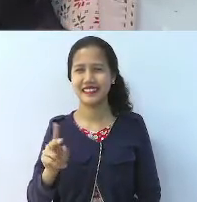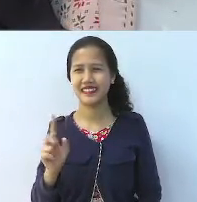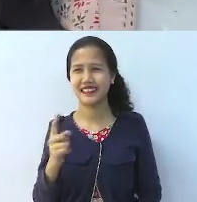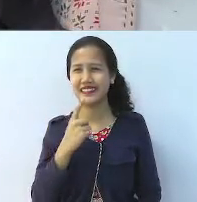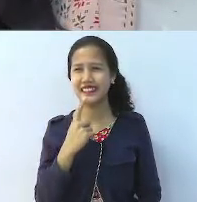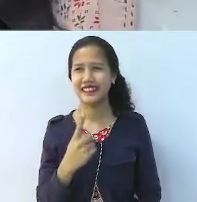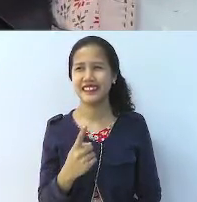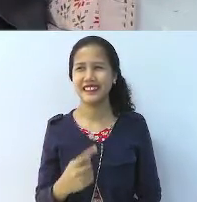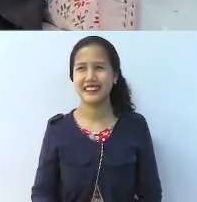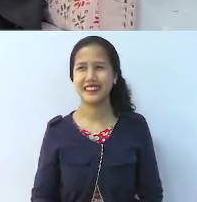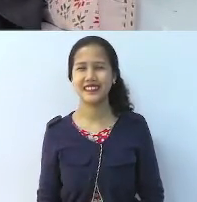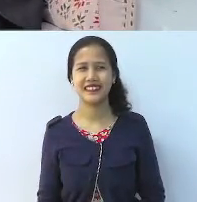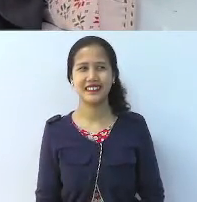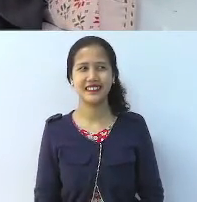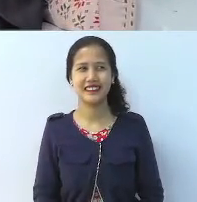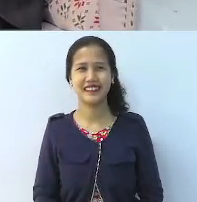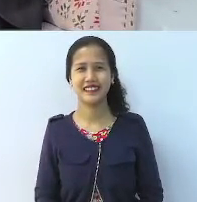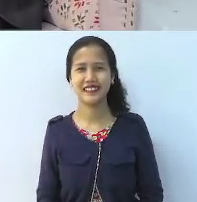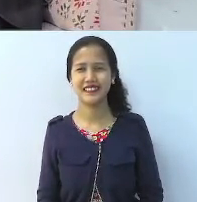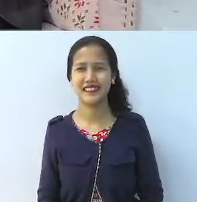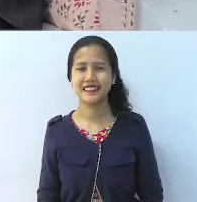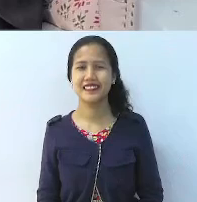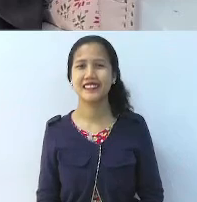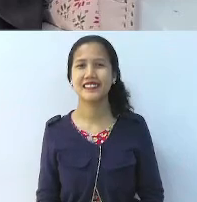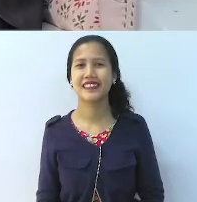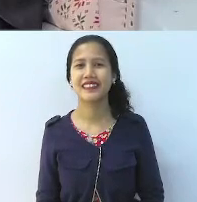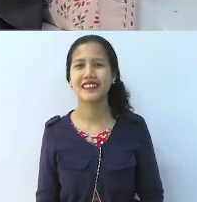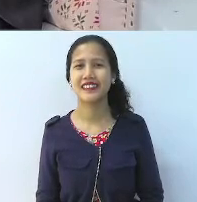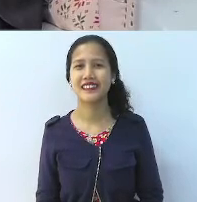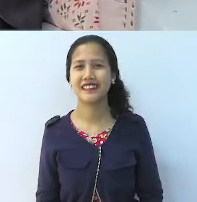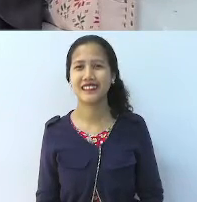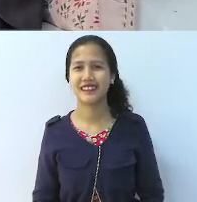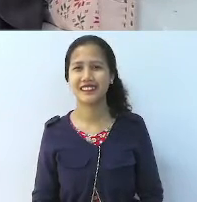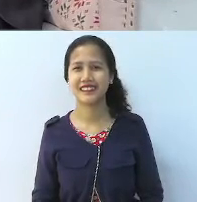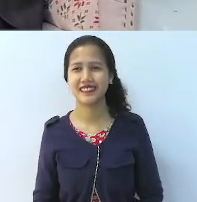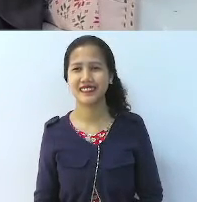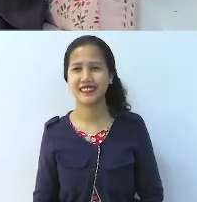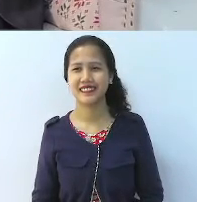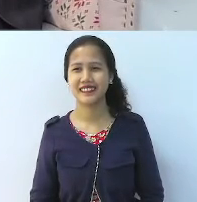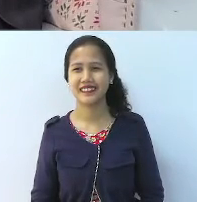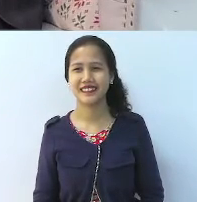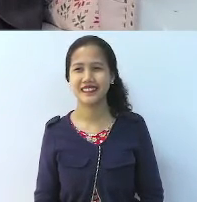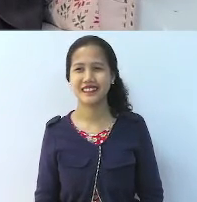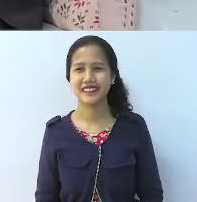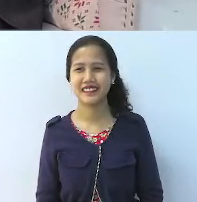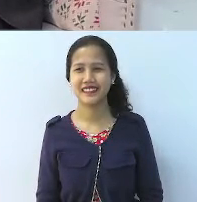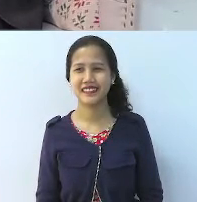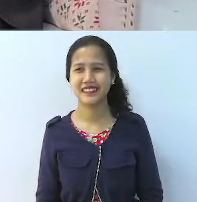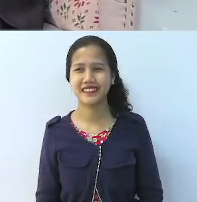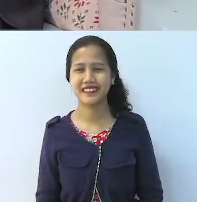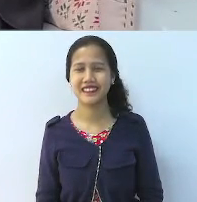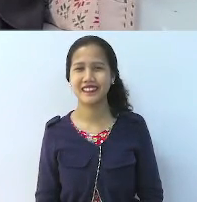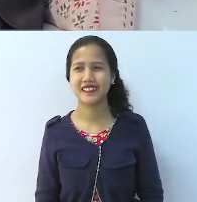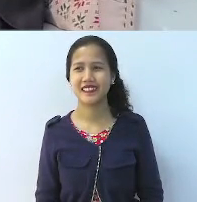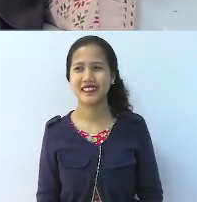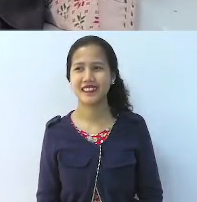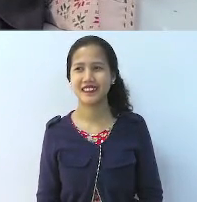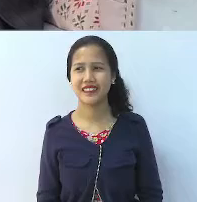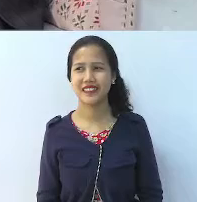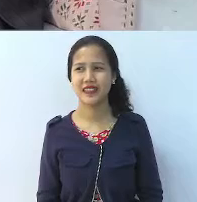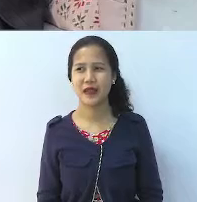may mga TMJ disorders, mga kapatid, or lalo na yung mga pagnguya-nguya mo ng chicharon, yung parang